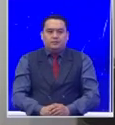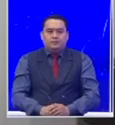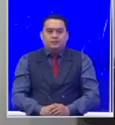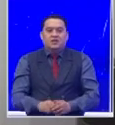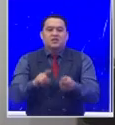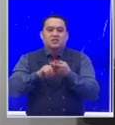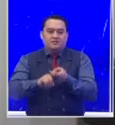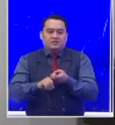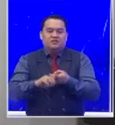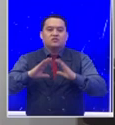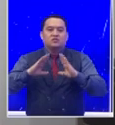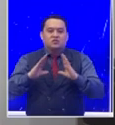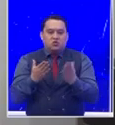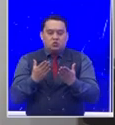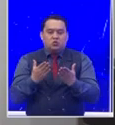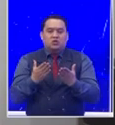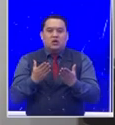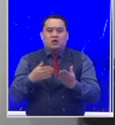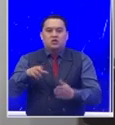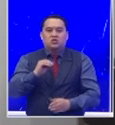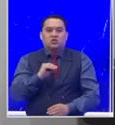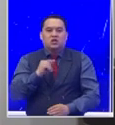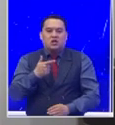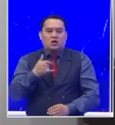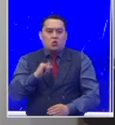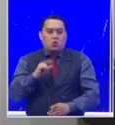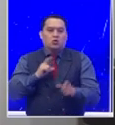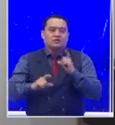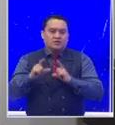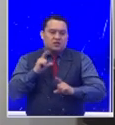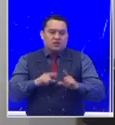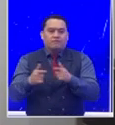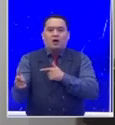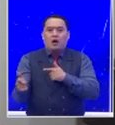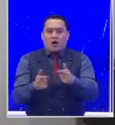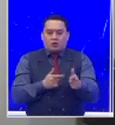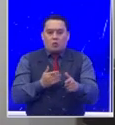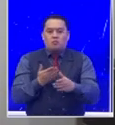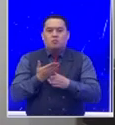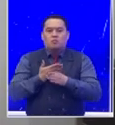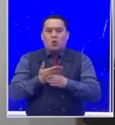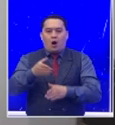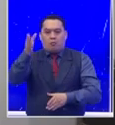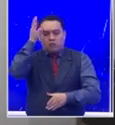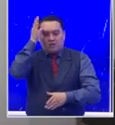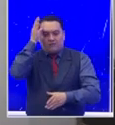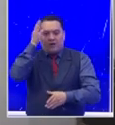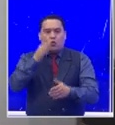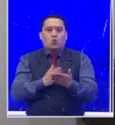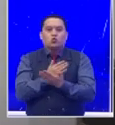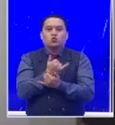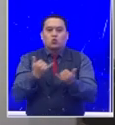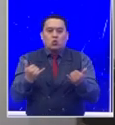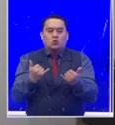В связи со сложившейся ситуацией ЖТСУ-ский государственный университет готов оказывать образовательные